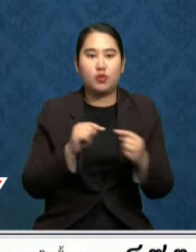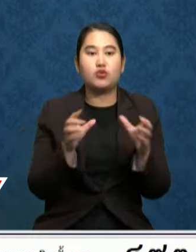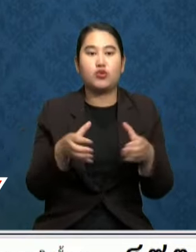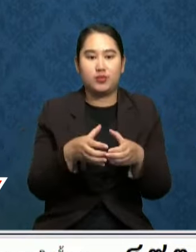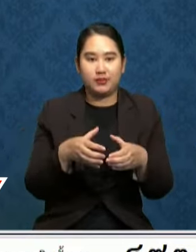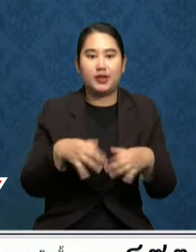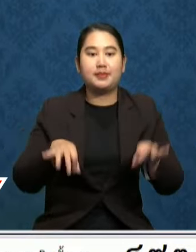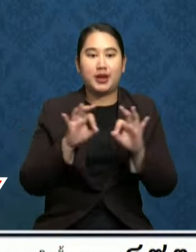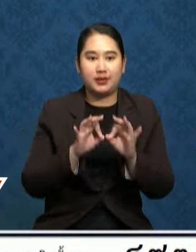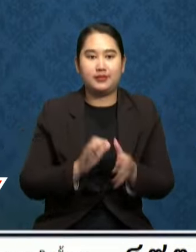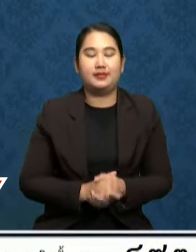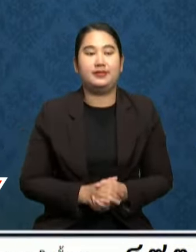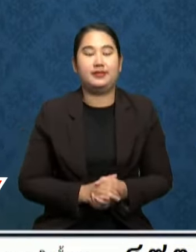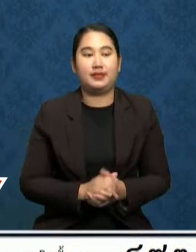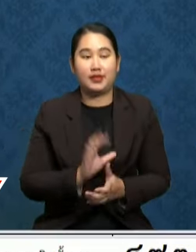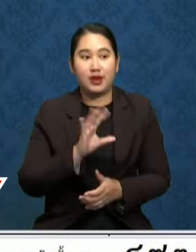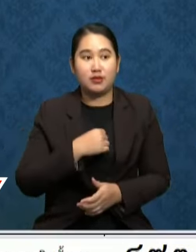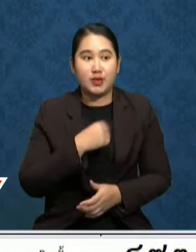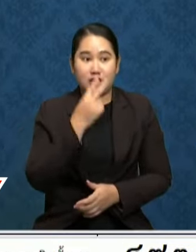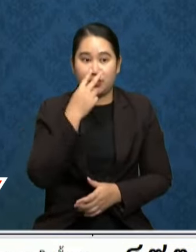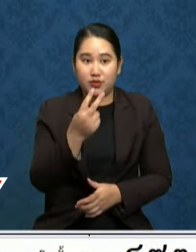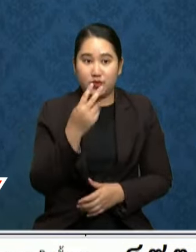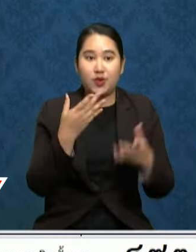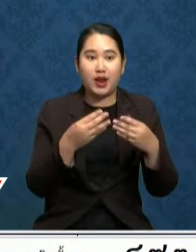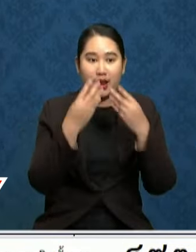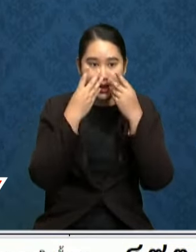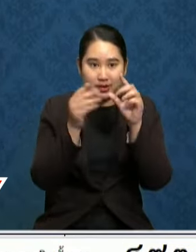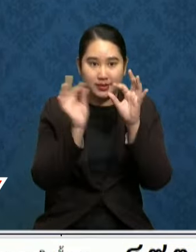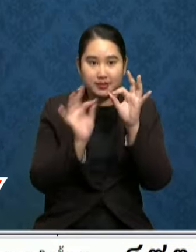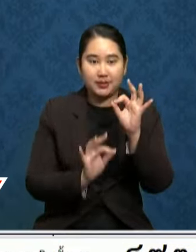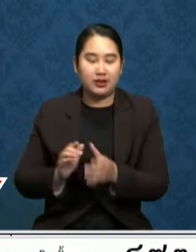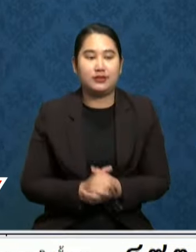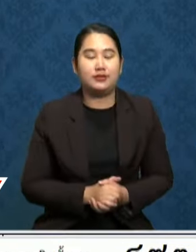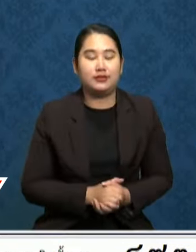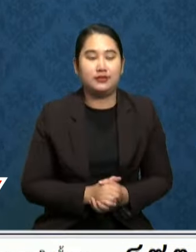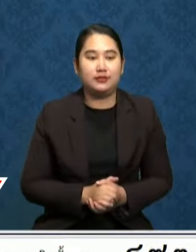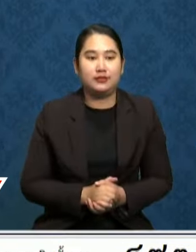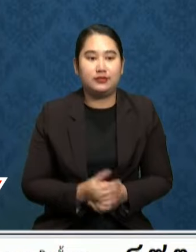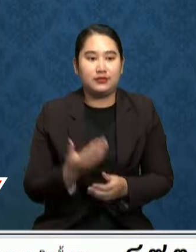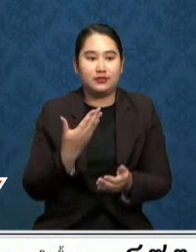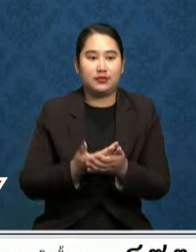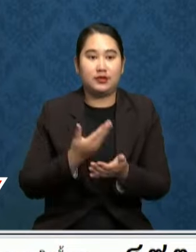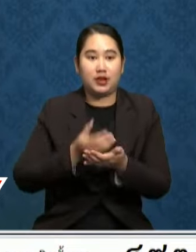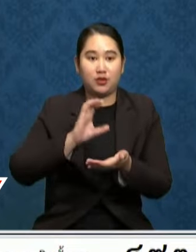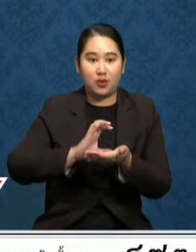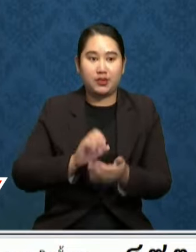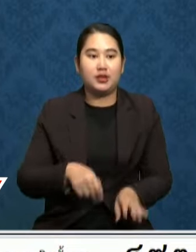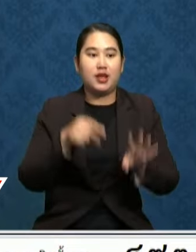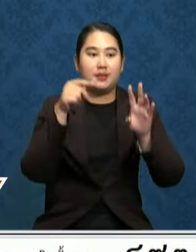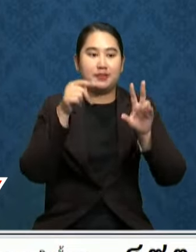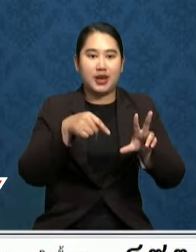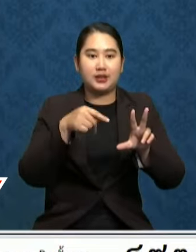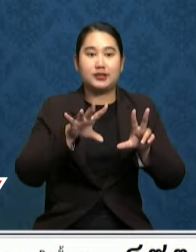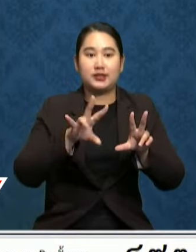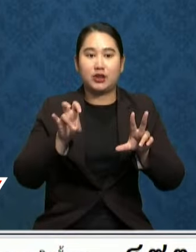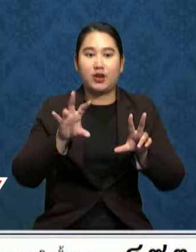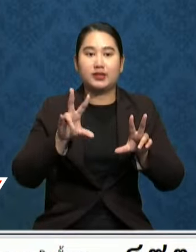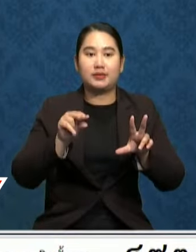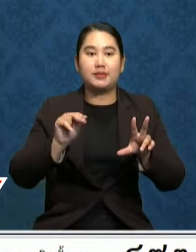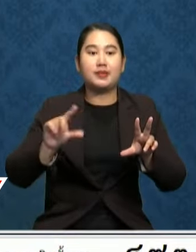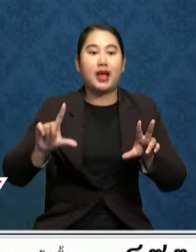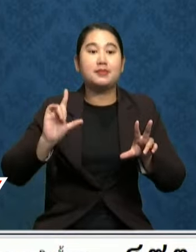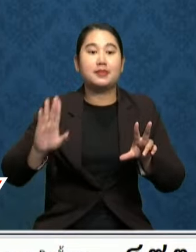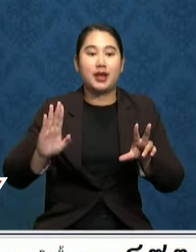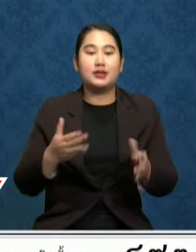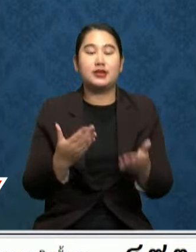บโครงการครับงบประมาณกว่า 3,730 ล้านบ